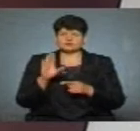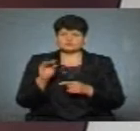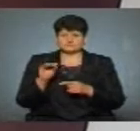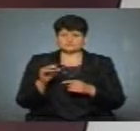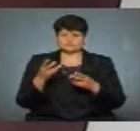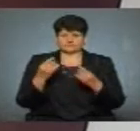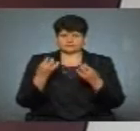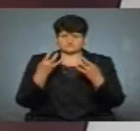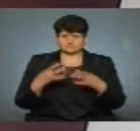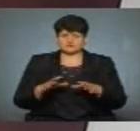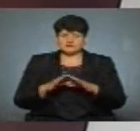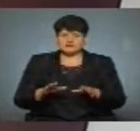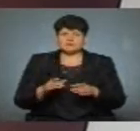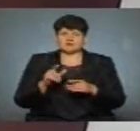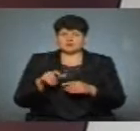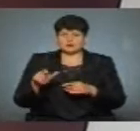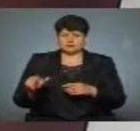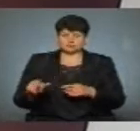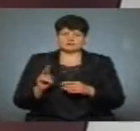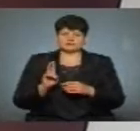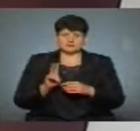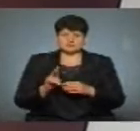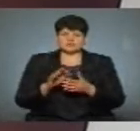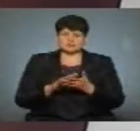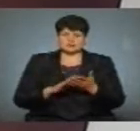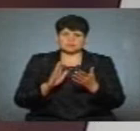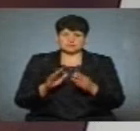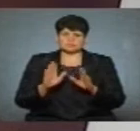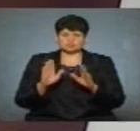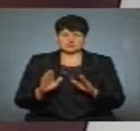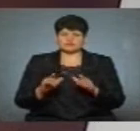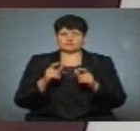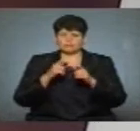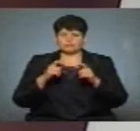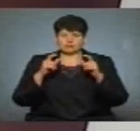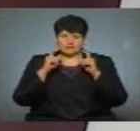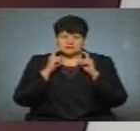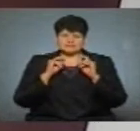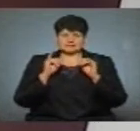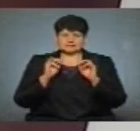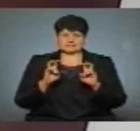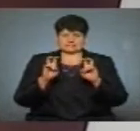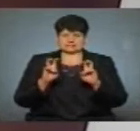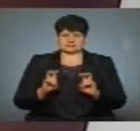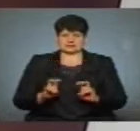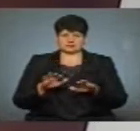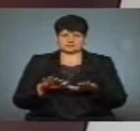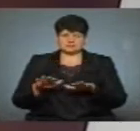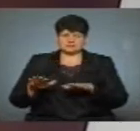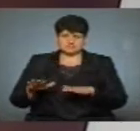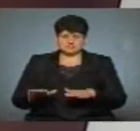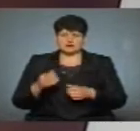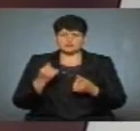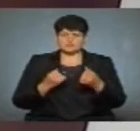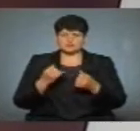проїзду не потрібні. Втім, каже, пасажири у транспорті і надалі мають перебувати в захисних масках. І тільки на сидячих місцях водії та